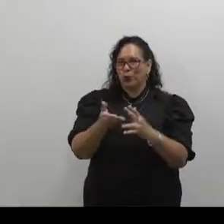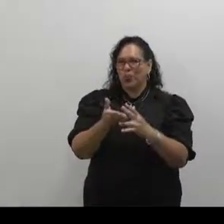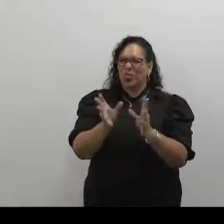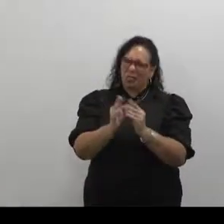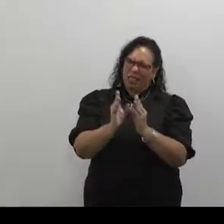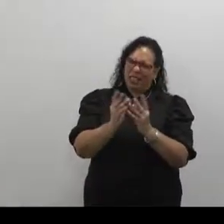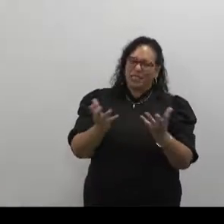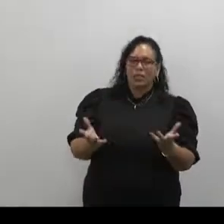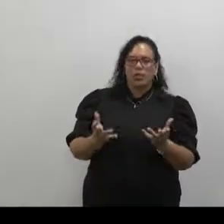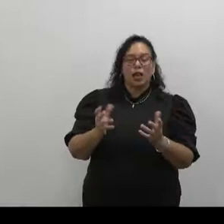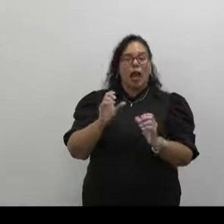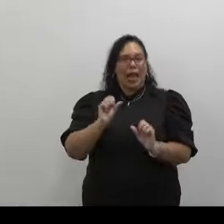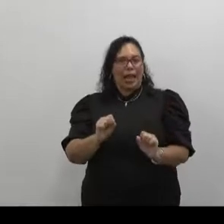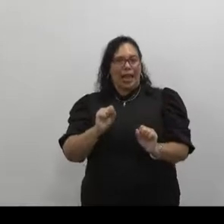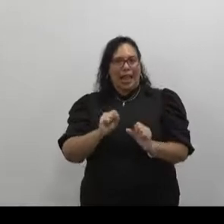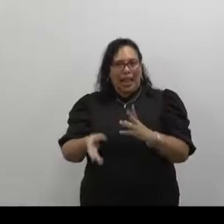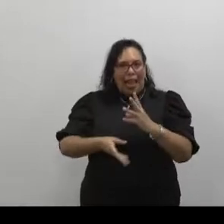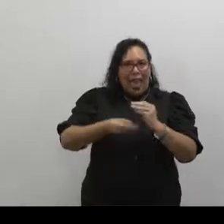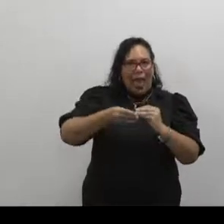มอกสั้น